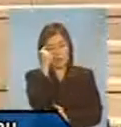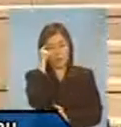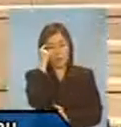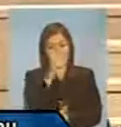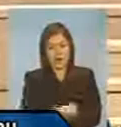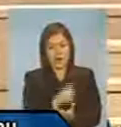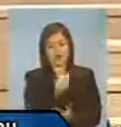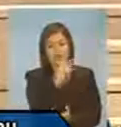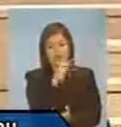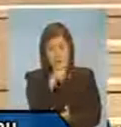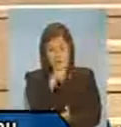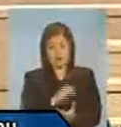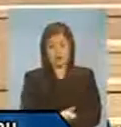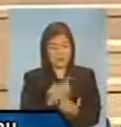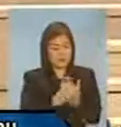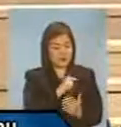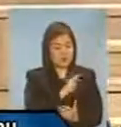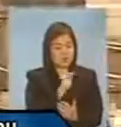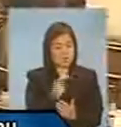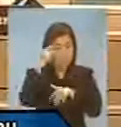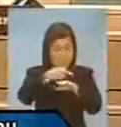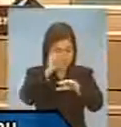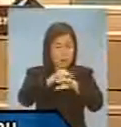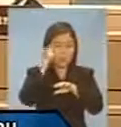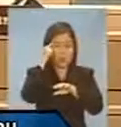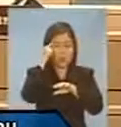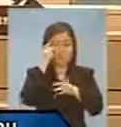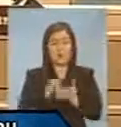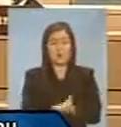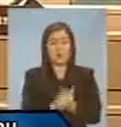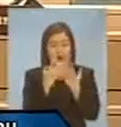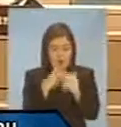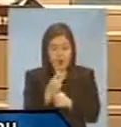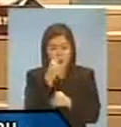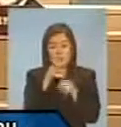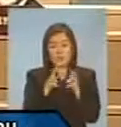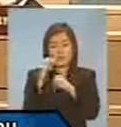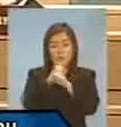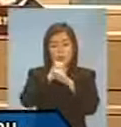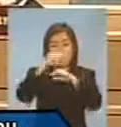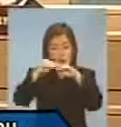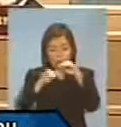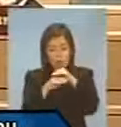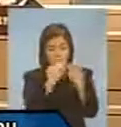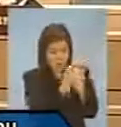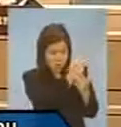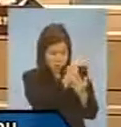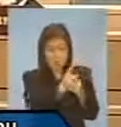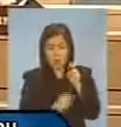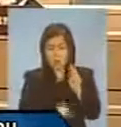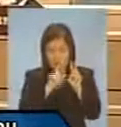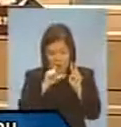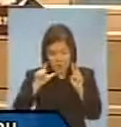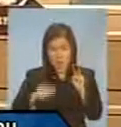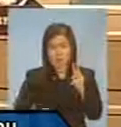ท่านชอบของฟรีท่านจ่ายอะไรเป็นสดๆอ่ะพอมาดูผลงานฮะพอจะกู้2ล้านล้านเนี่ย 2.2